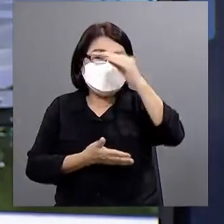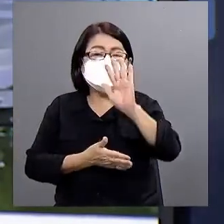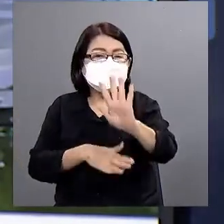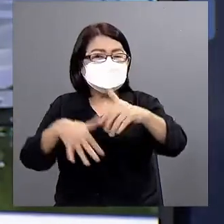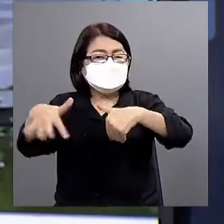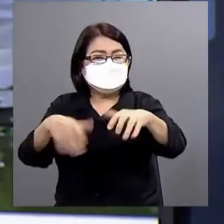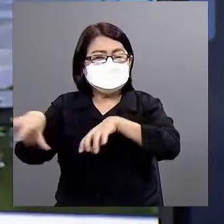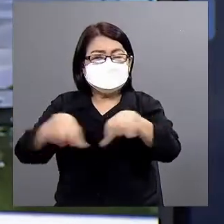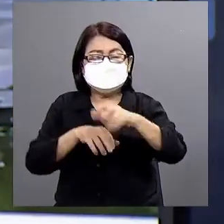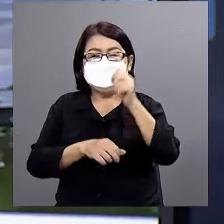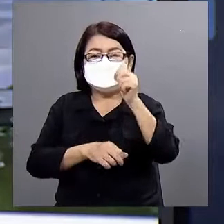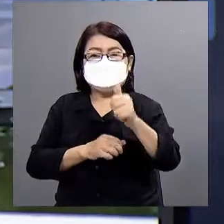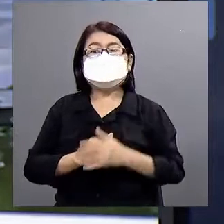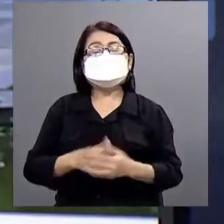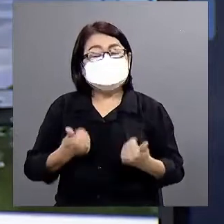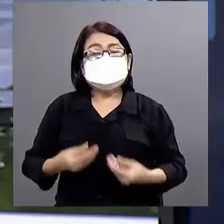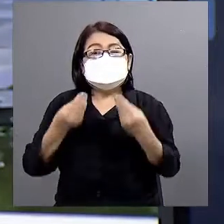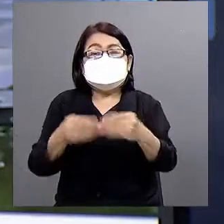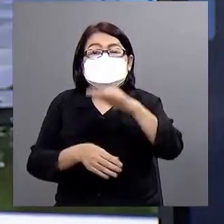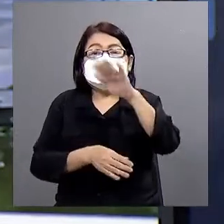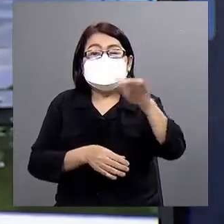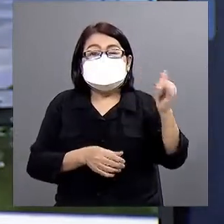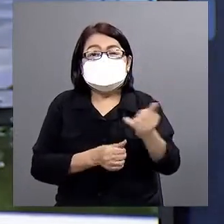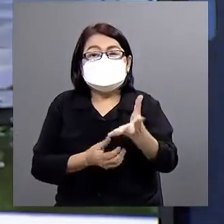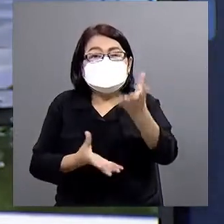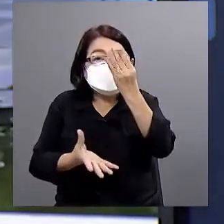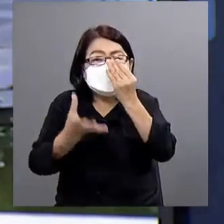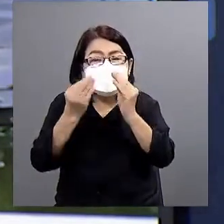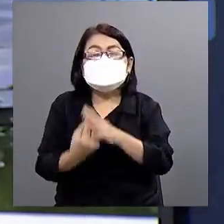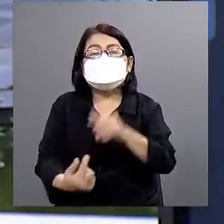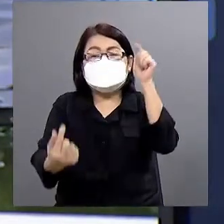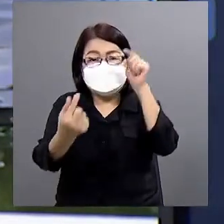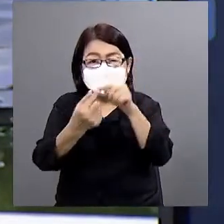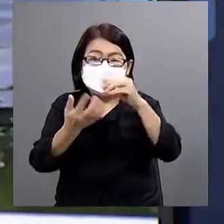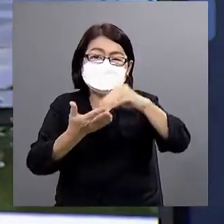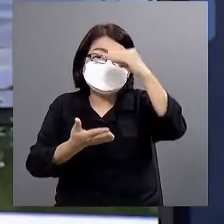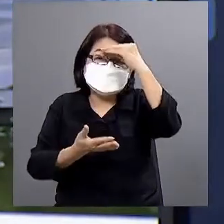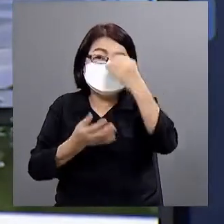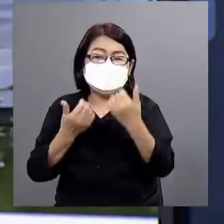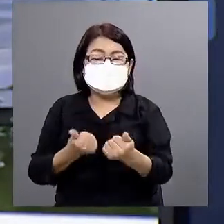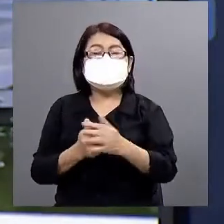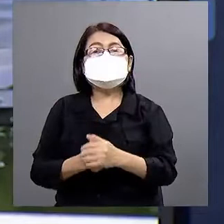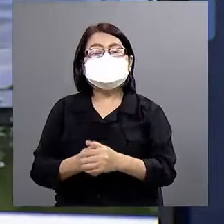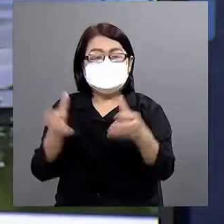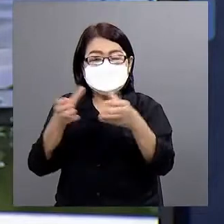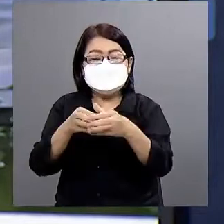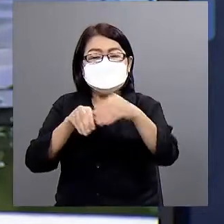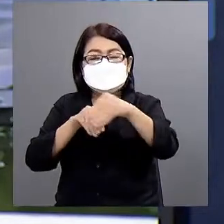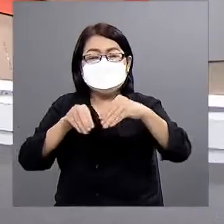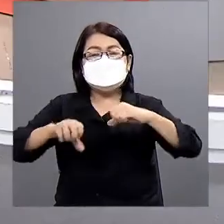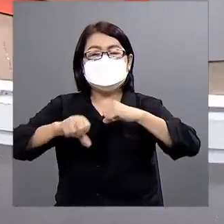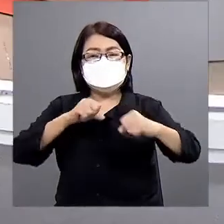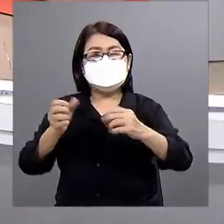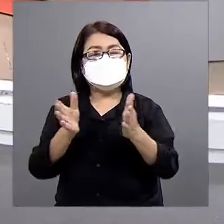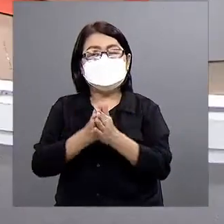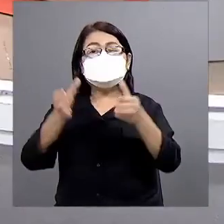าทำให้เด็กเข้าถึงการศึกษาเนี่ยในพ.ศ.นี้มีข้อสรุปจากคนทำงานด้านเครือข่ายเยาวชนแล้วก็ผู้ปกครองคุณครูชัดเจนมากขึ้น